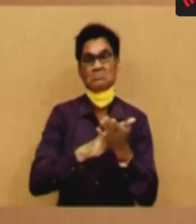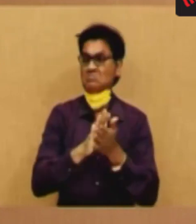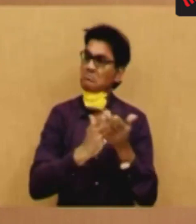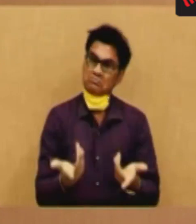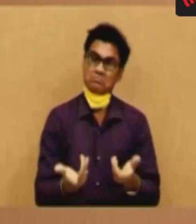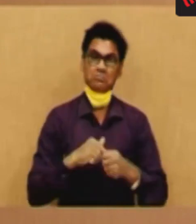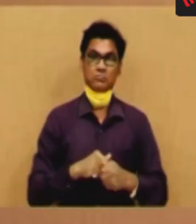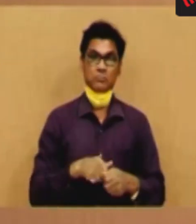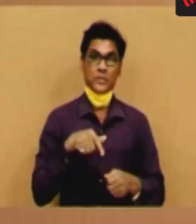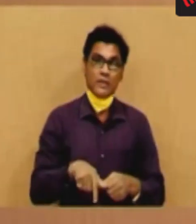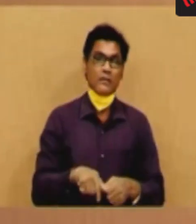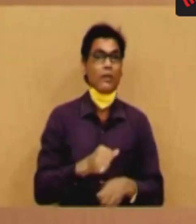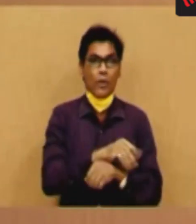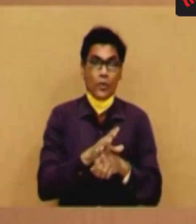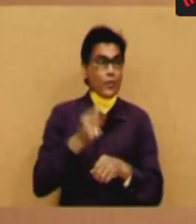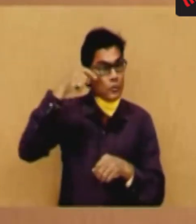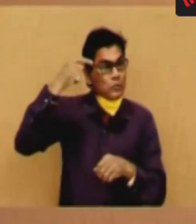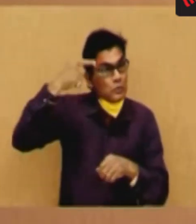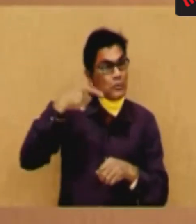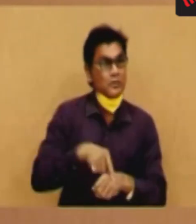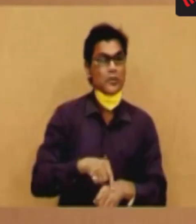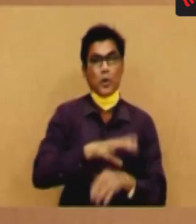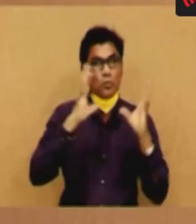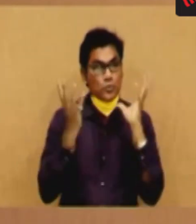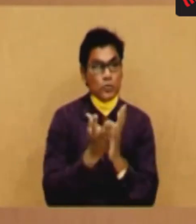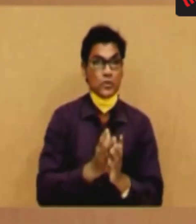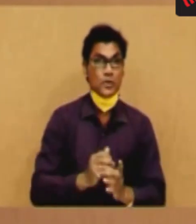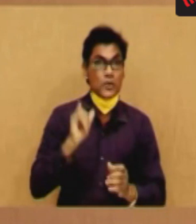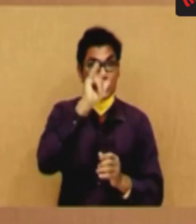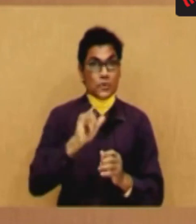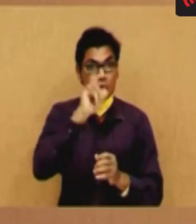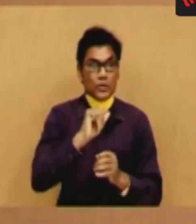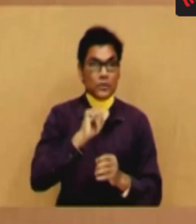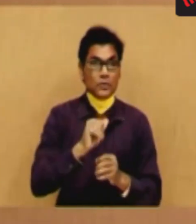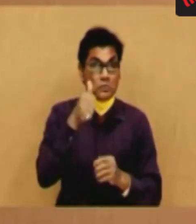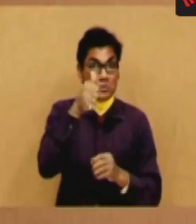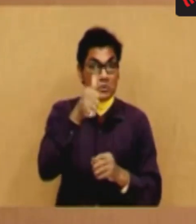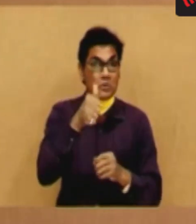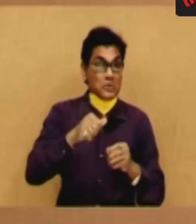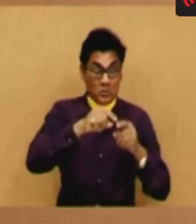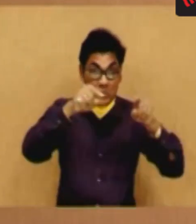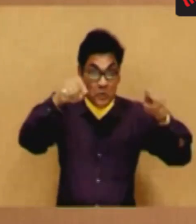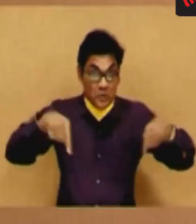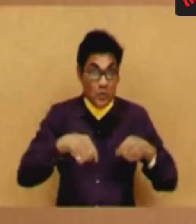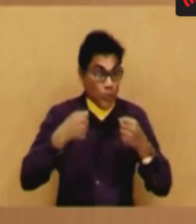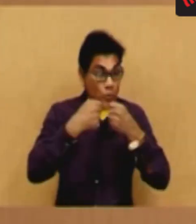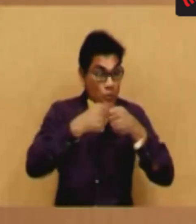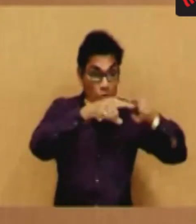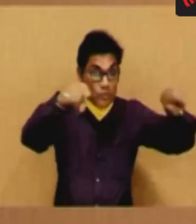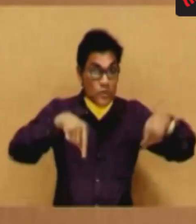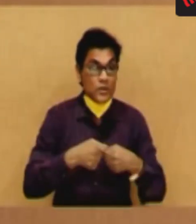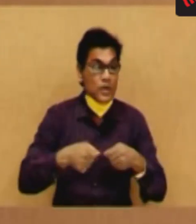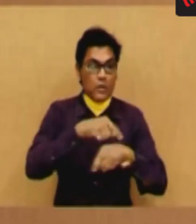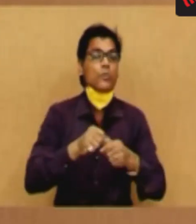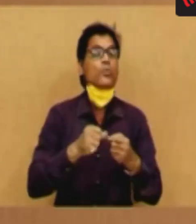नाई। एही कारणरु सारा पृथ्वी रे 6टी रणनीति नहीं मुकाबला